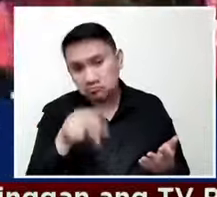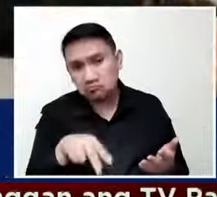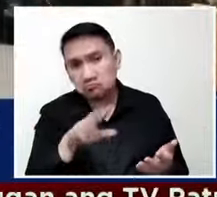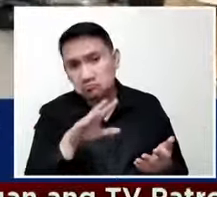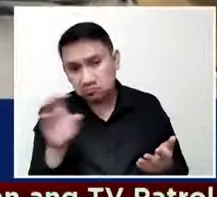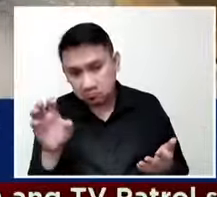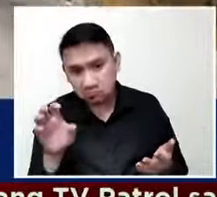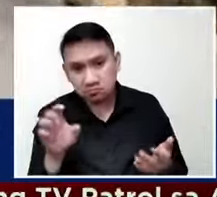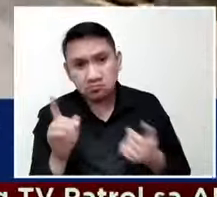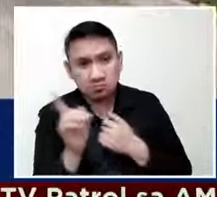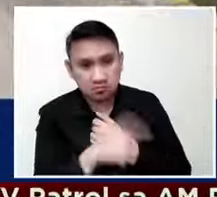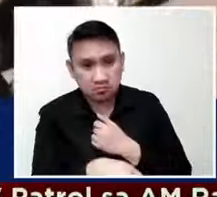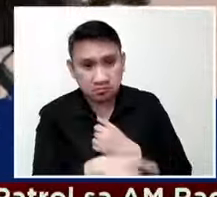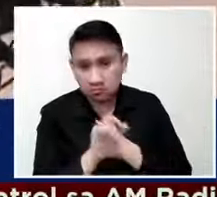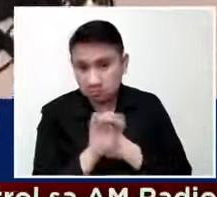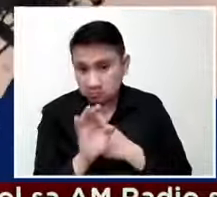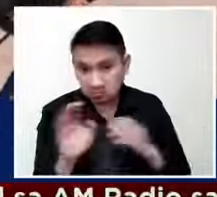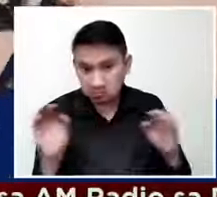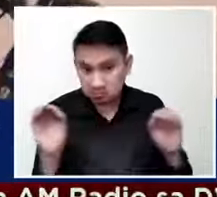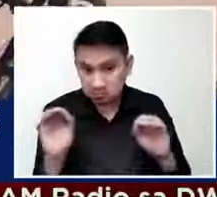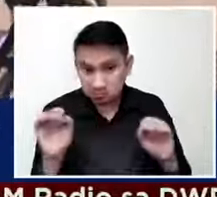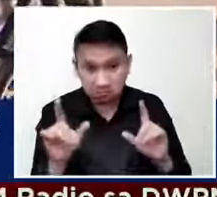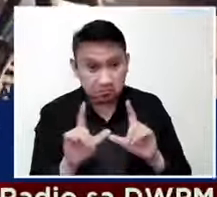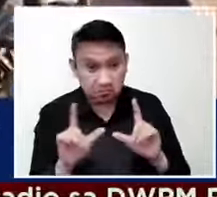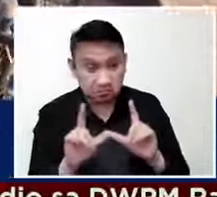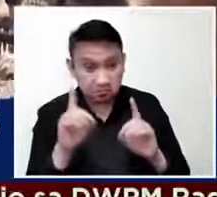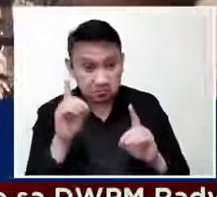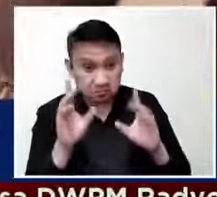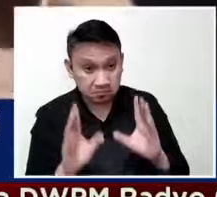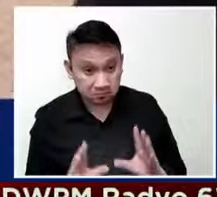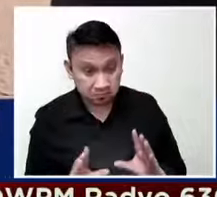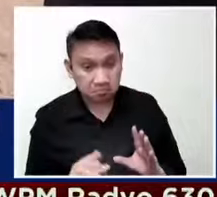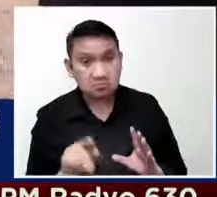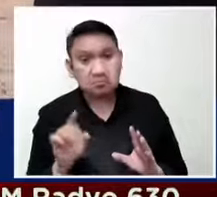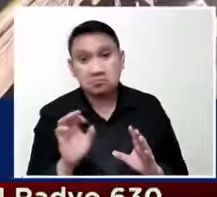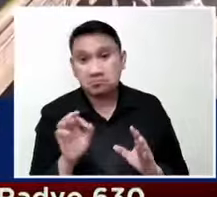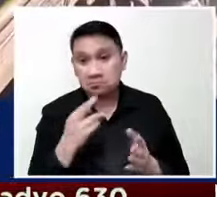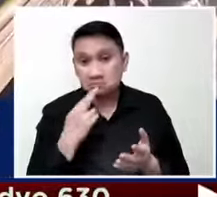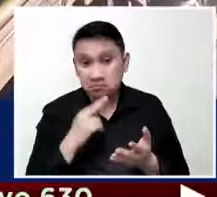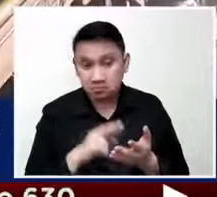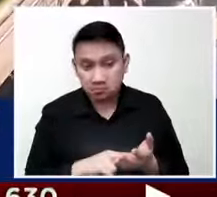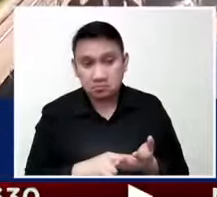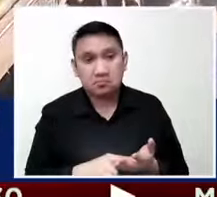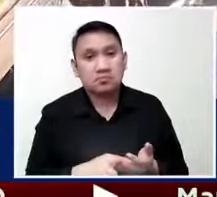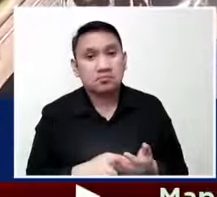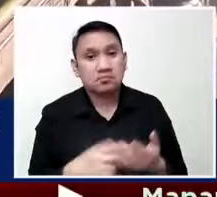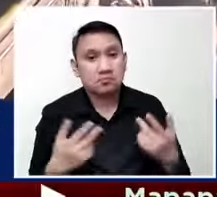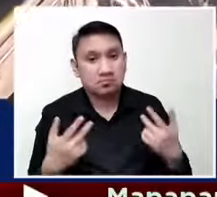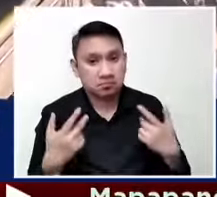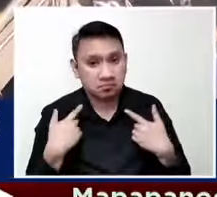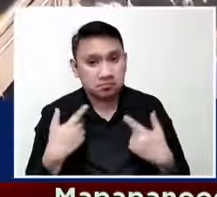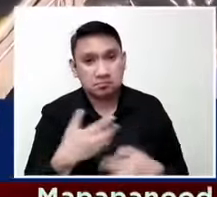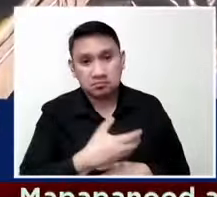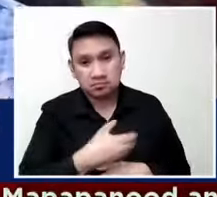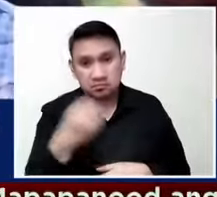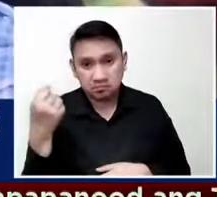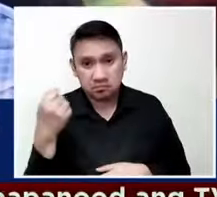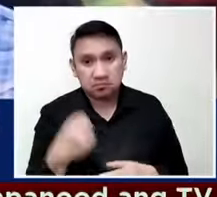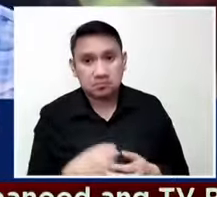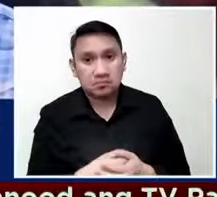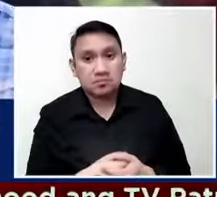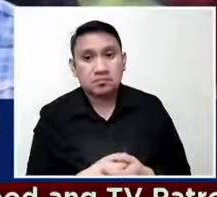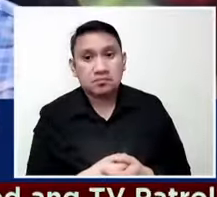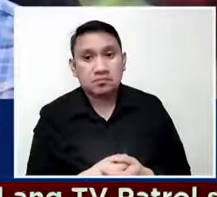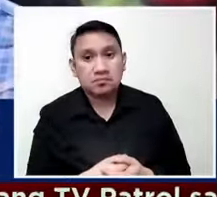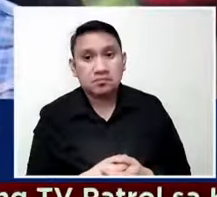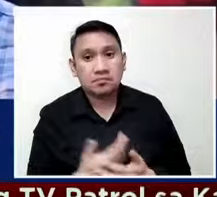pesos agad. Kung wala namang lisensya ang driver o walang rehistro ang sasakyan, automatic na i-impound ito agad. Matagal na